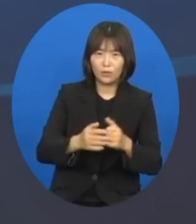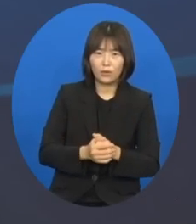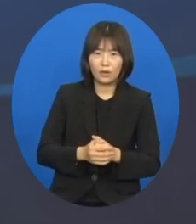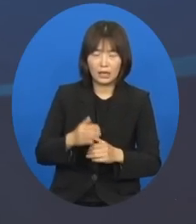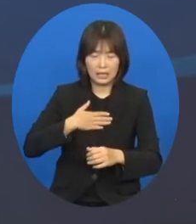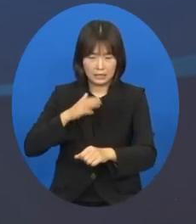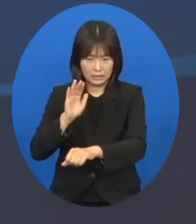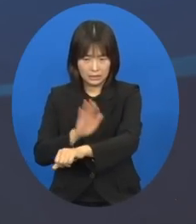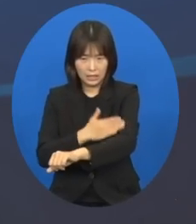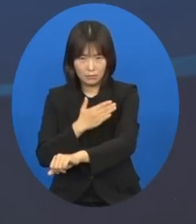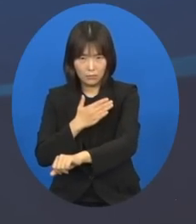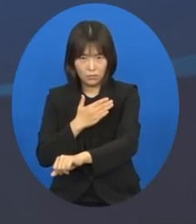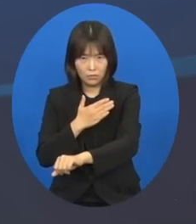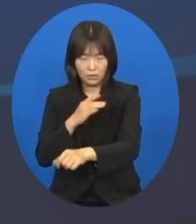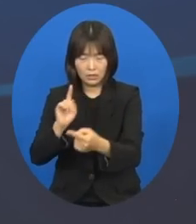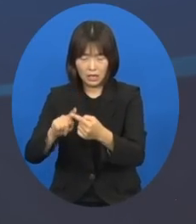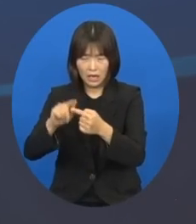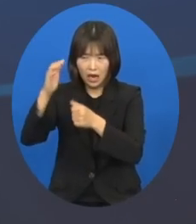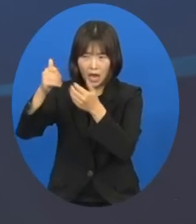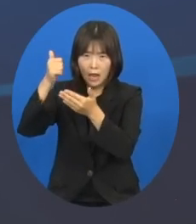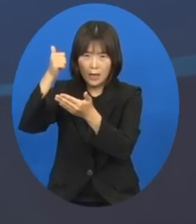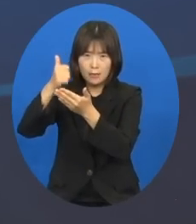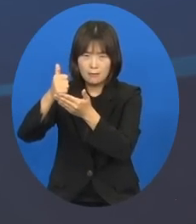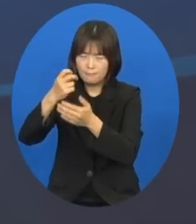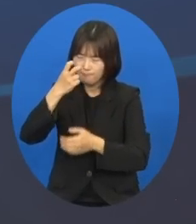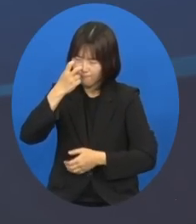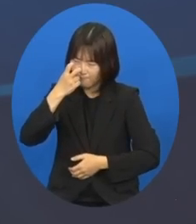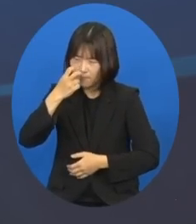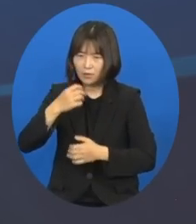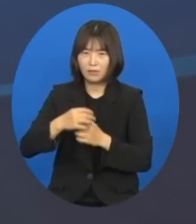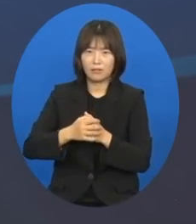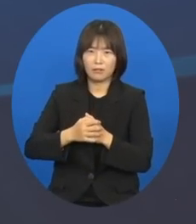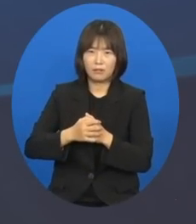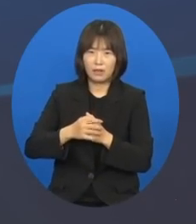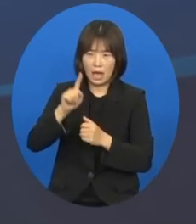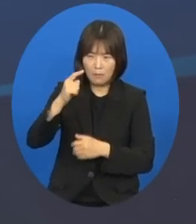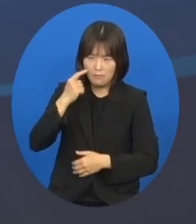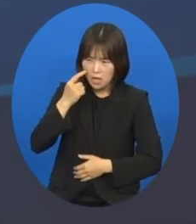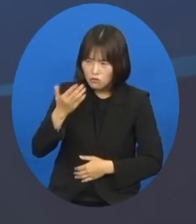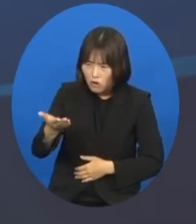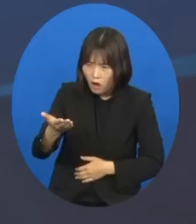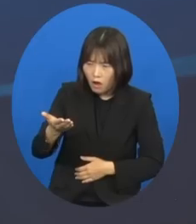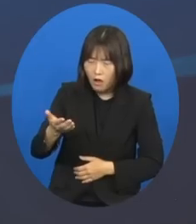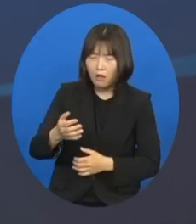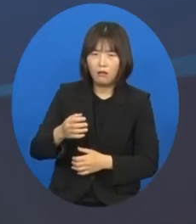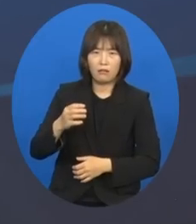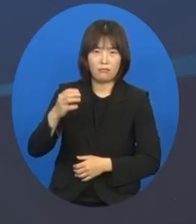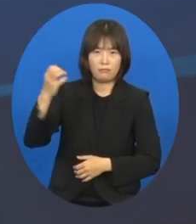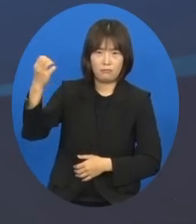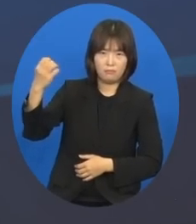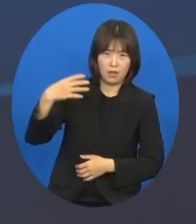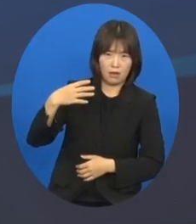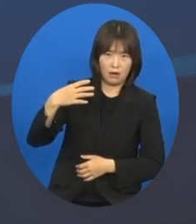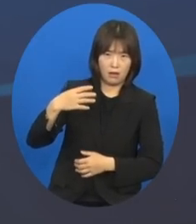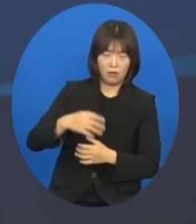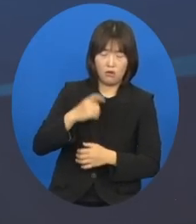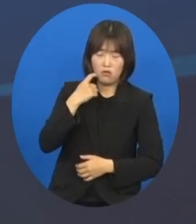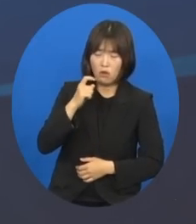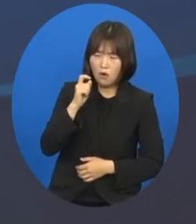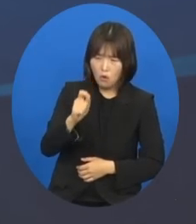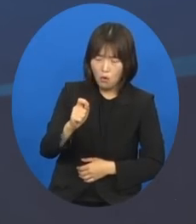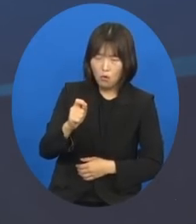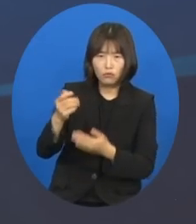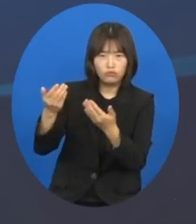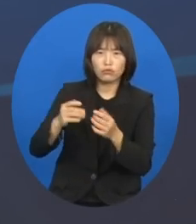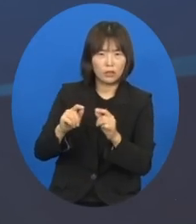잘못 내가 잘못했다고 하나님이 불꽃 같은 눈동자로 보시다가 한 번만 봐주는 거야 하고는 그렇게 경고하시는 것도